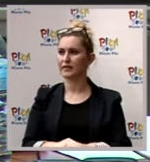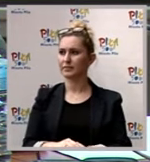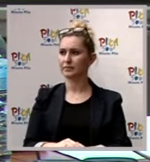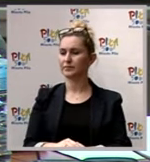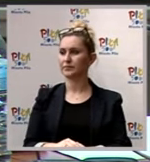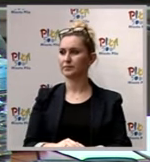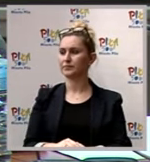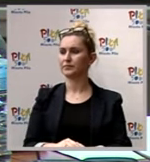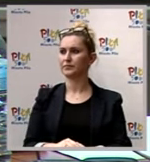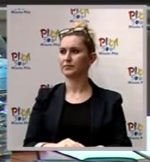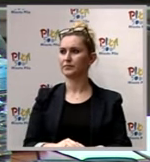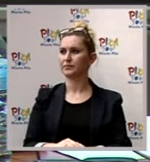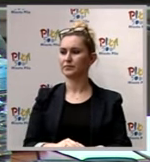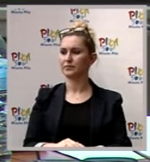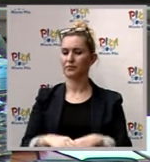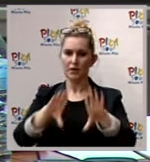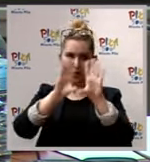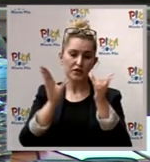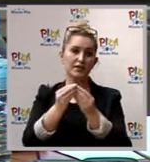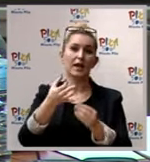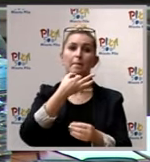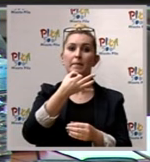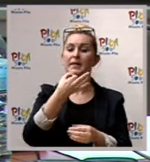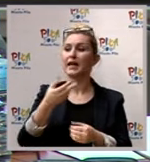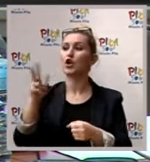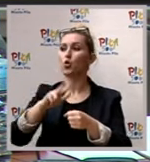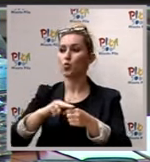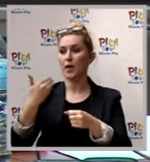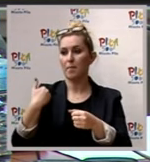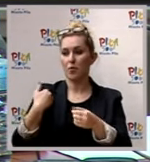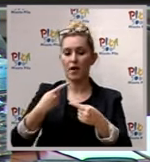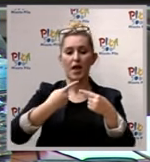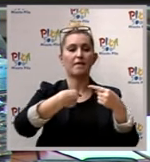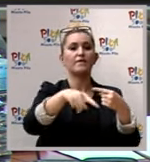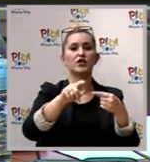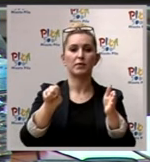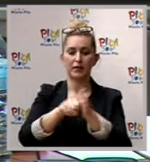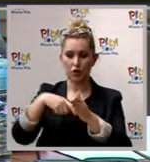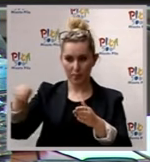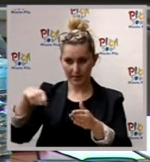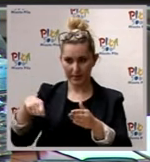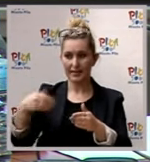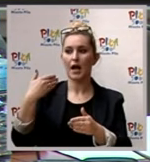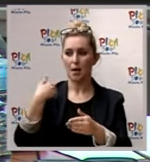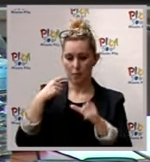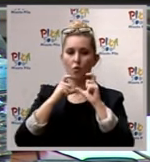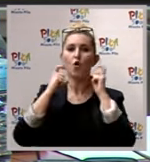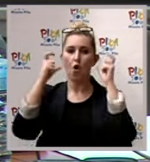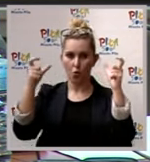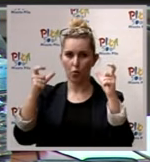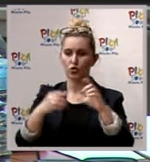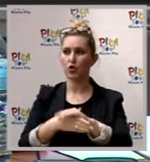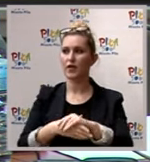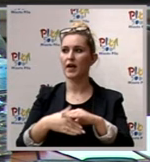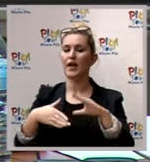do prezydenta miasta, zostały w terminie ogłoszone w Biuletynie Informacji